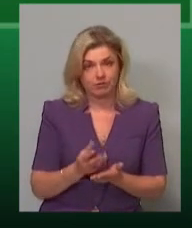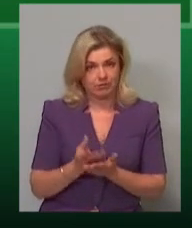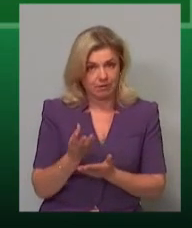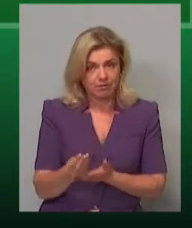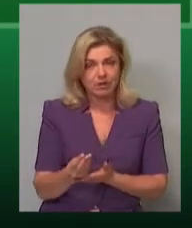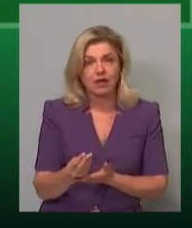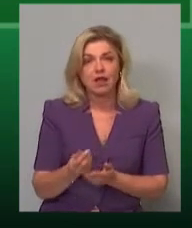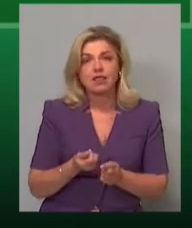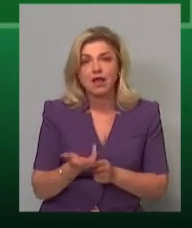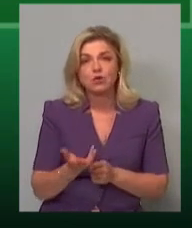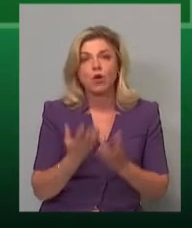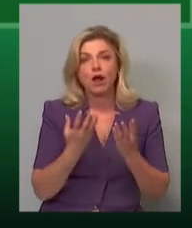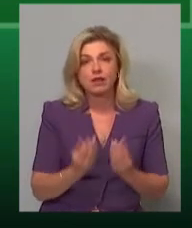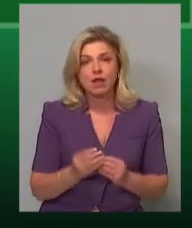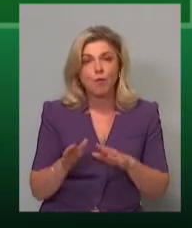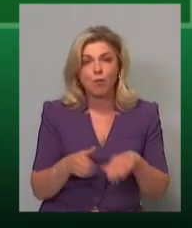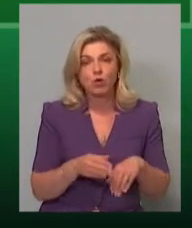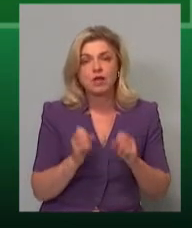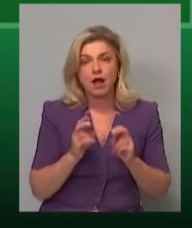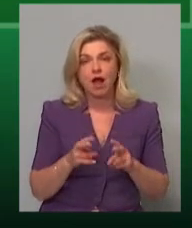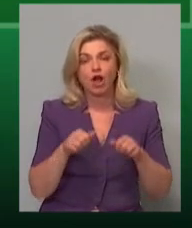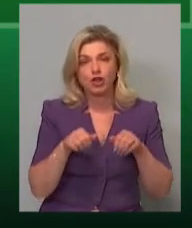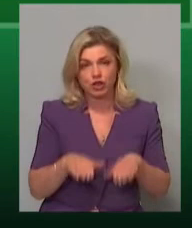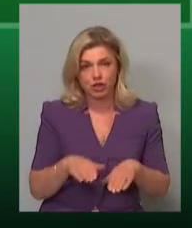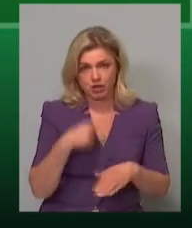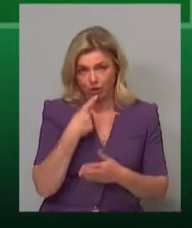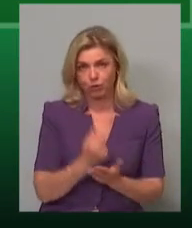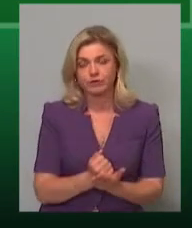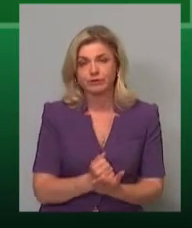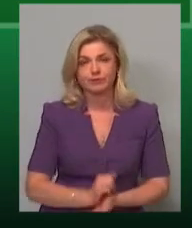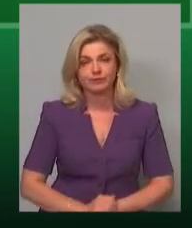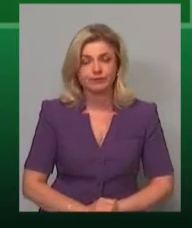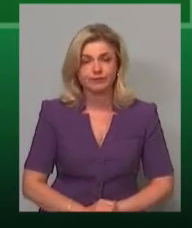там декілька днів після того, як рішення суду набрало остаточної сили.